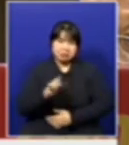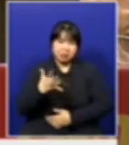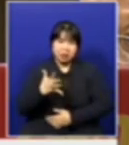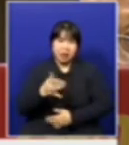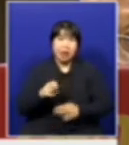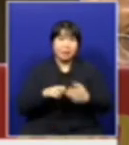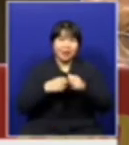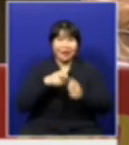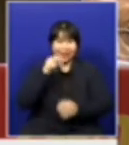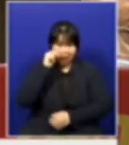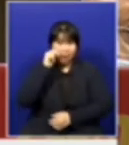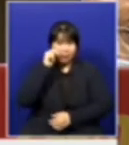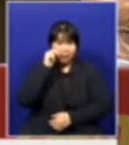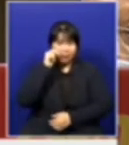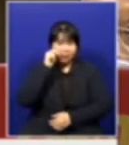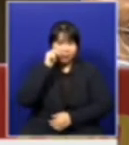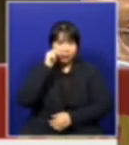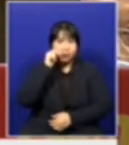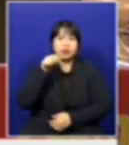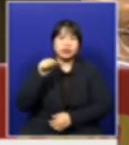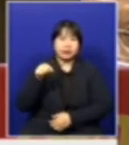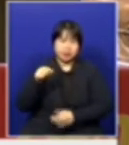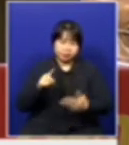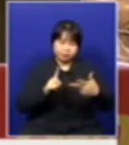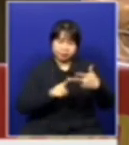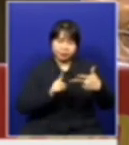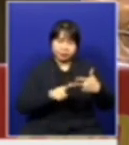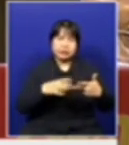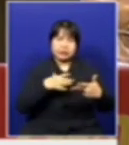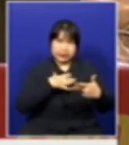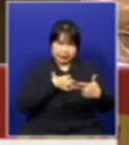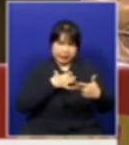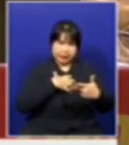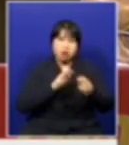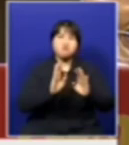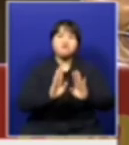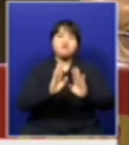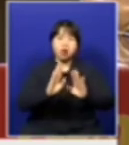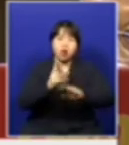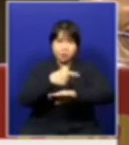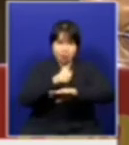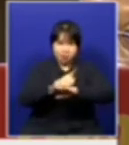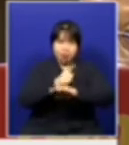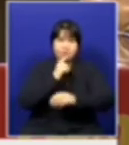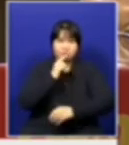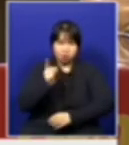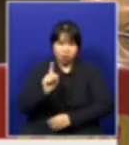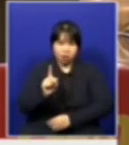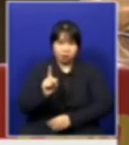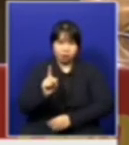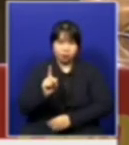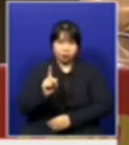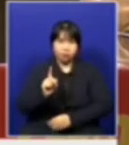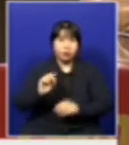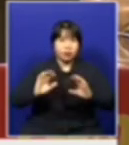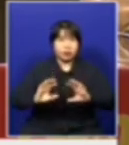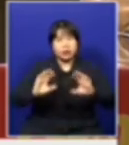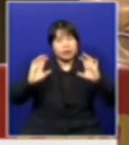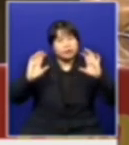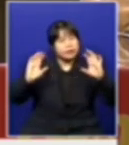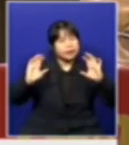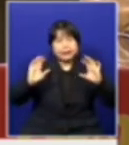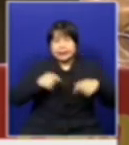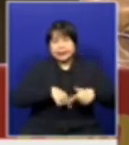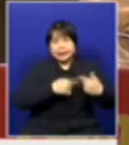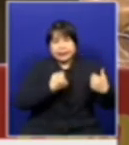ำอันนี้คือประเด็นข้อที่3ที่ฉันอยากจะเรียนท่านกับท่านประธานว่า รัฐบาลไม่มีความจริง